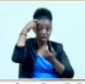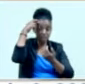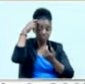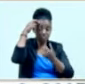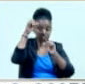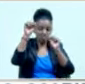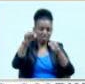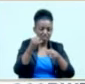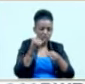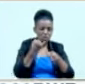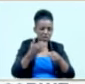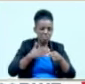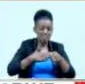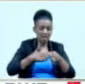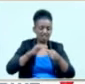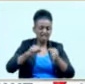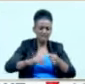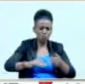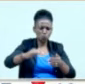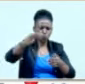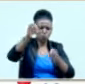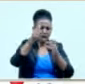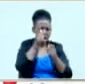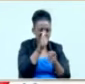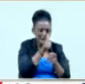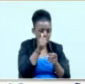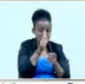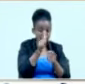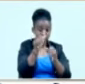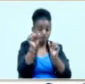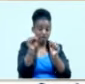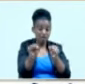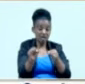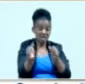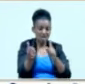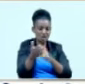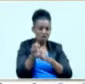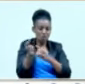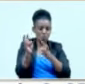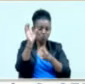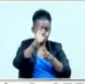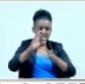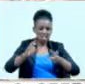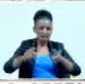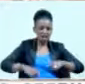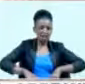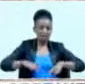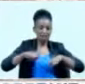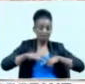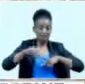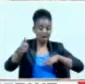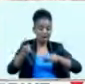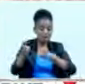ngo umwana wanjye azabashe gukura neza kandi nzabone uburyo bwo kumushakira imibereho. Ku